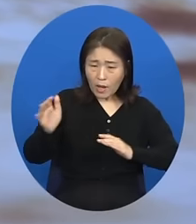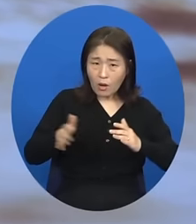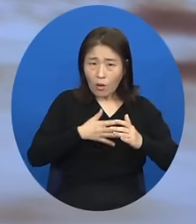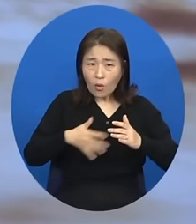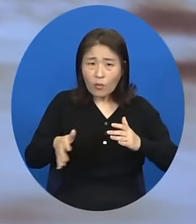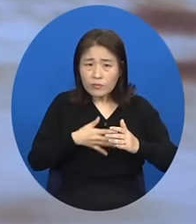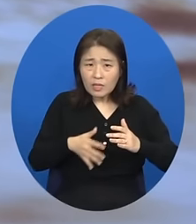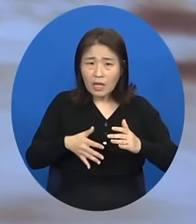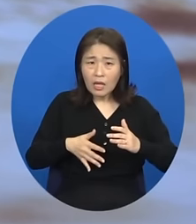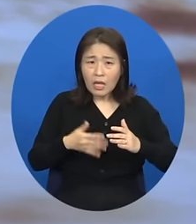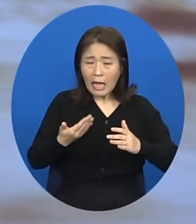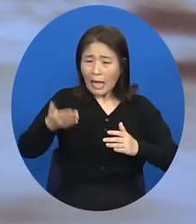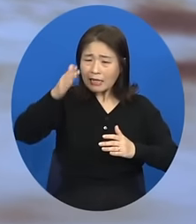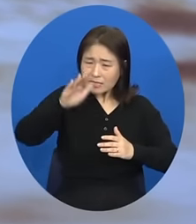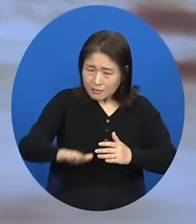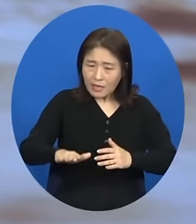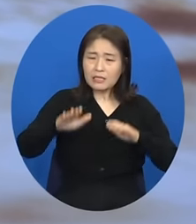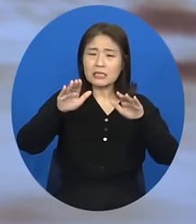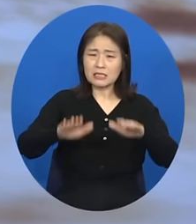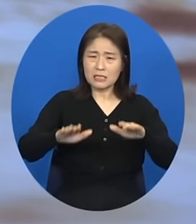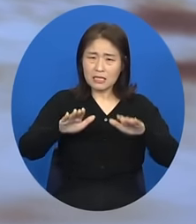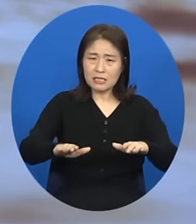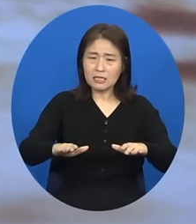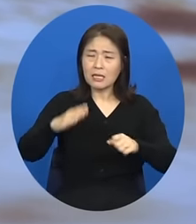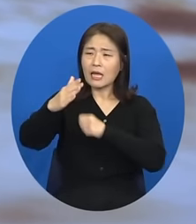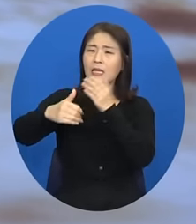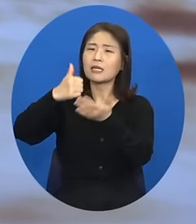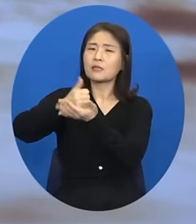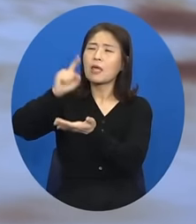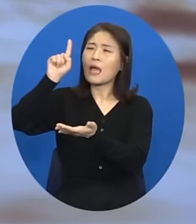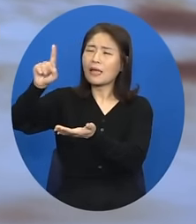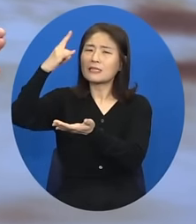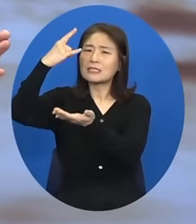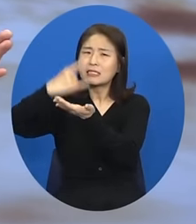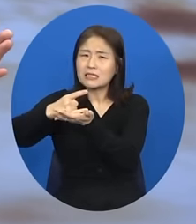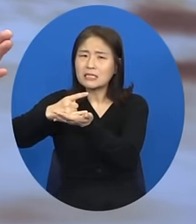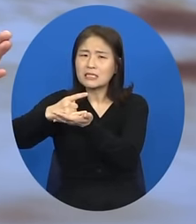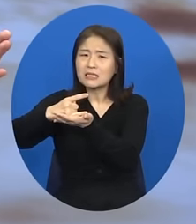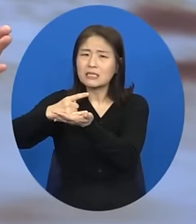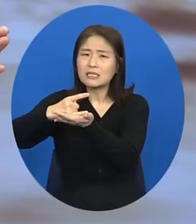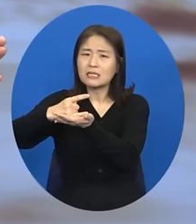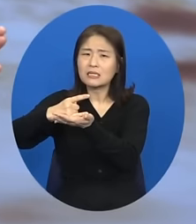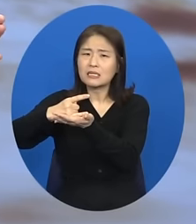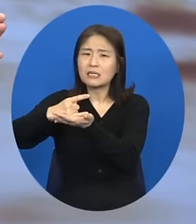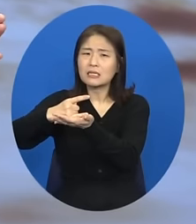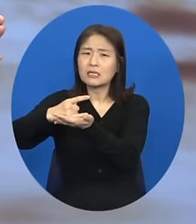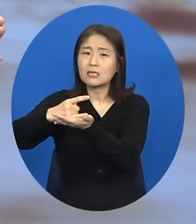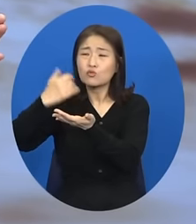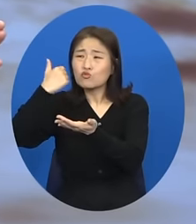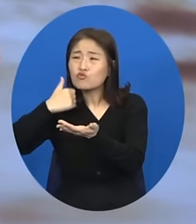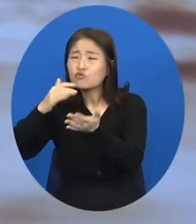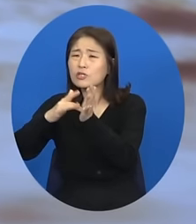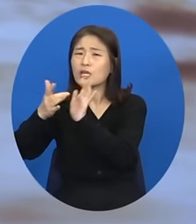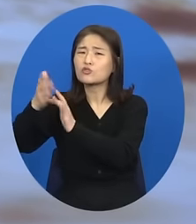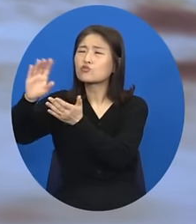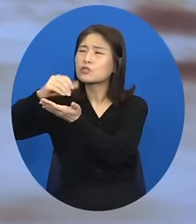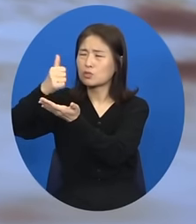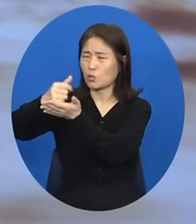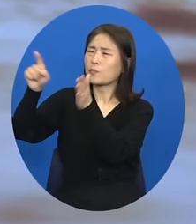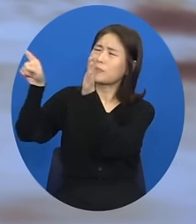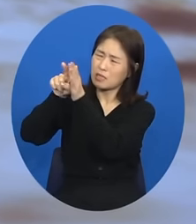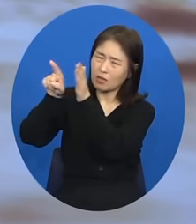나를 이끌었다고 믿는 것입니다. 하나님의 한 의가 뭐죠? 그 다음 절을 보면 예수 그리스도를 믿는